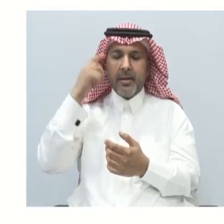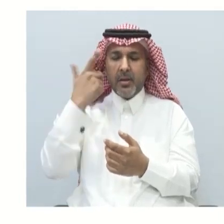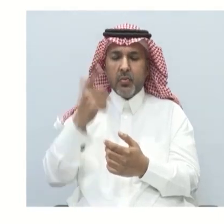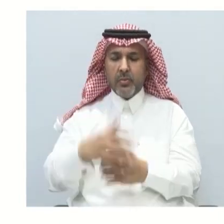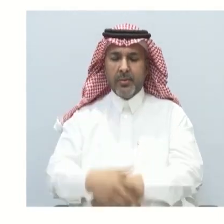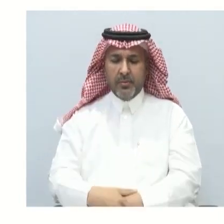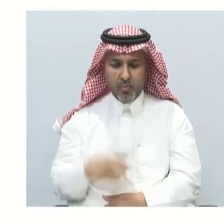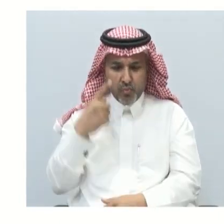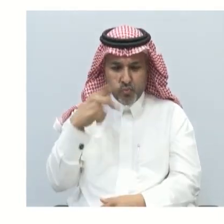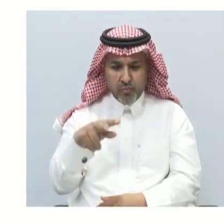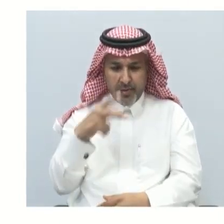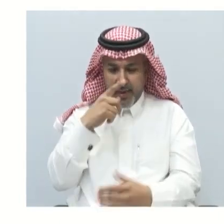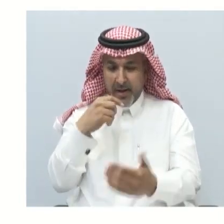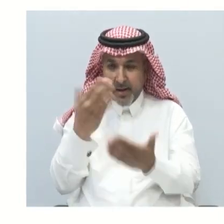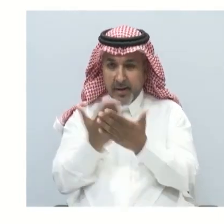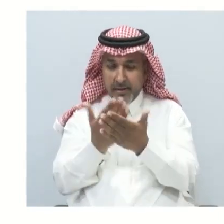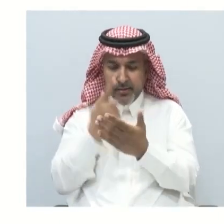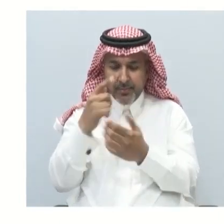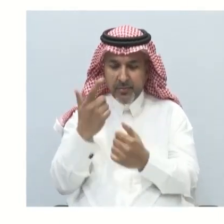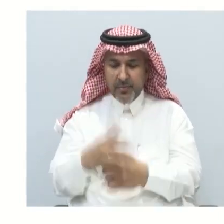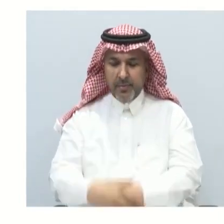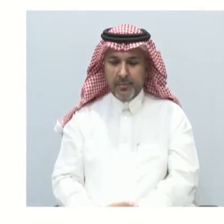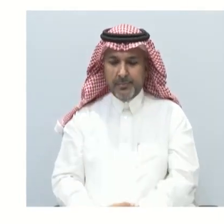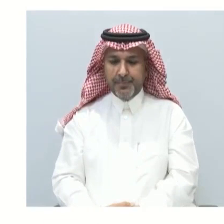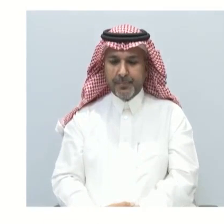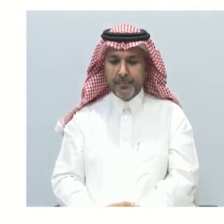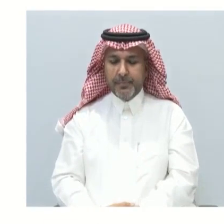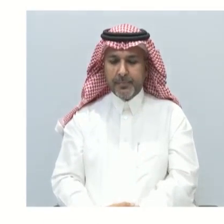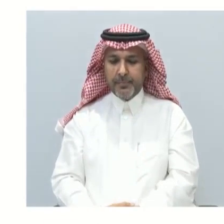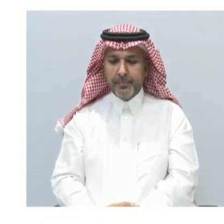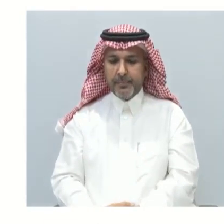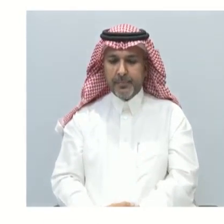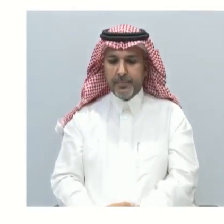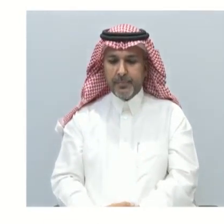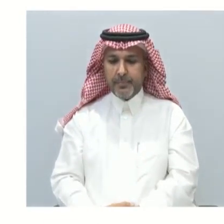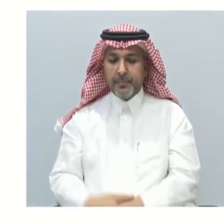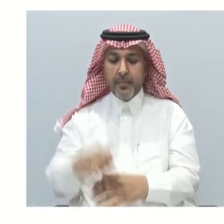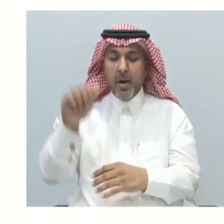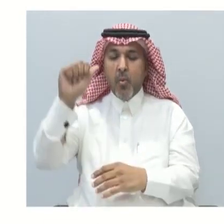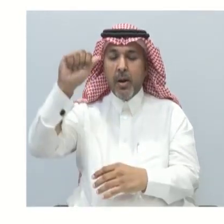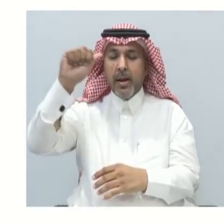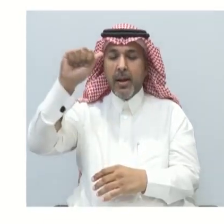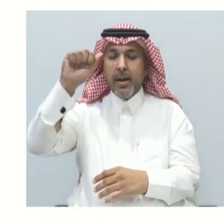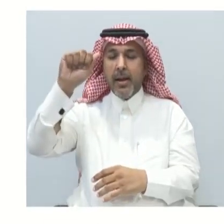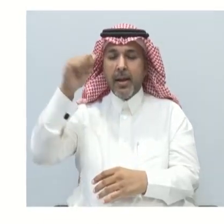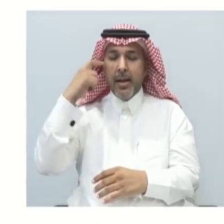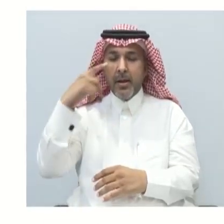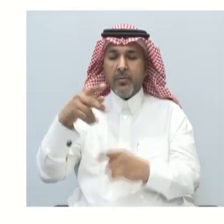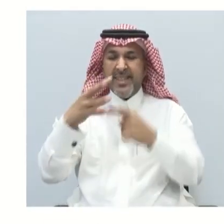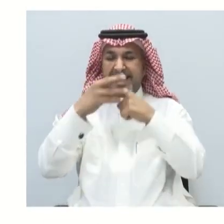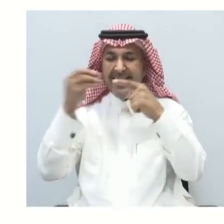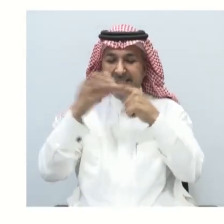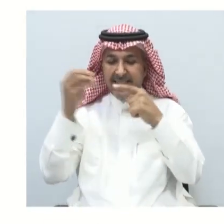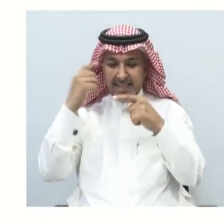البياني المناسبه لها طبعا لا لاحظ المعادله اي الميل فيها سالب